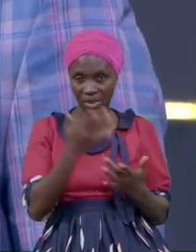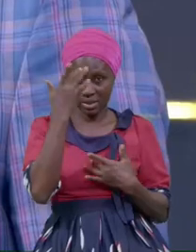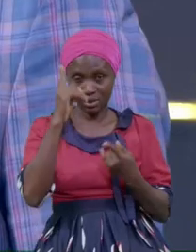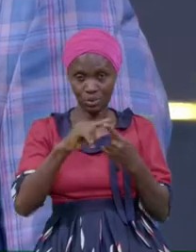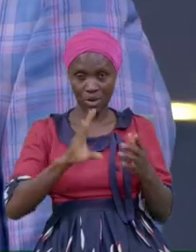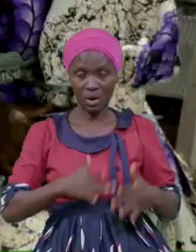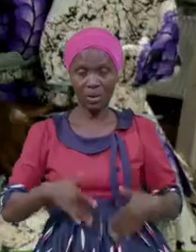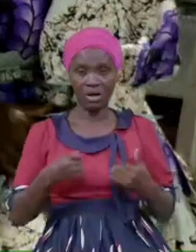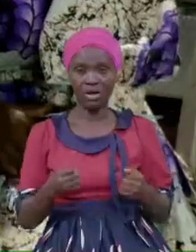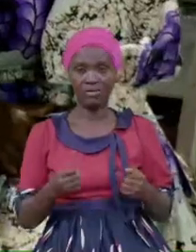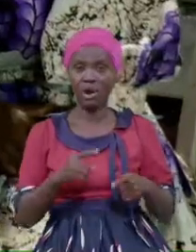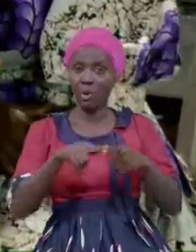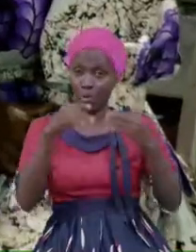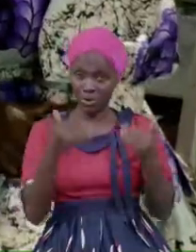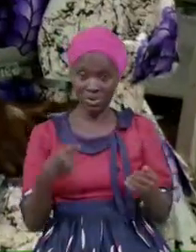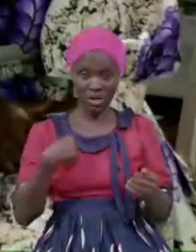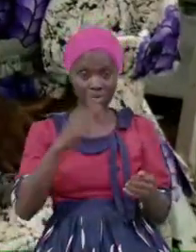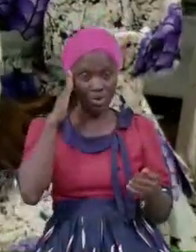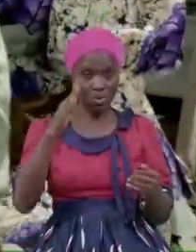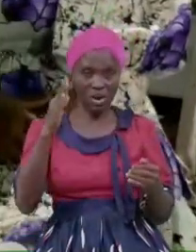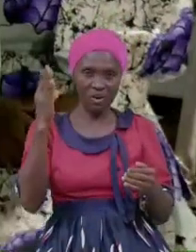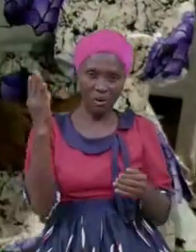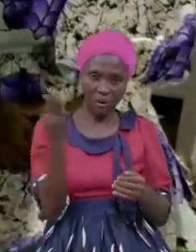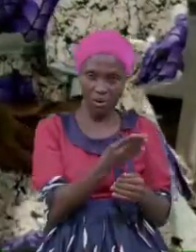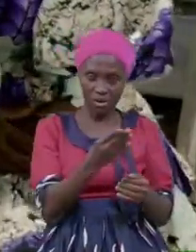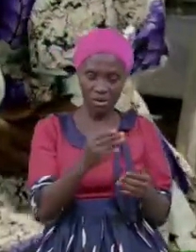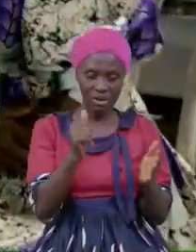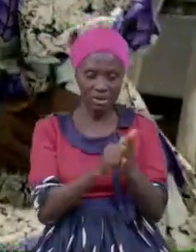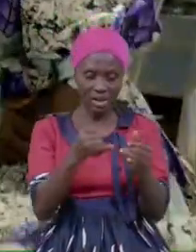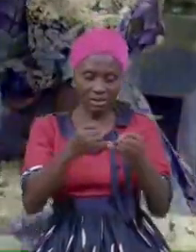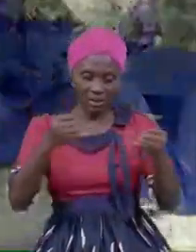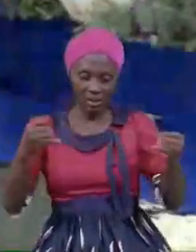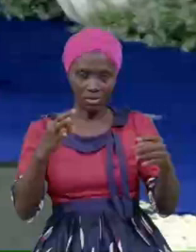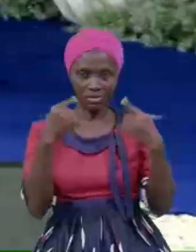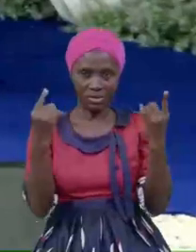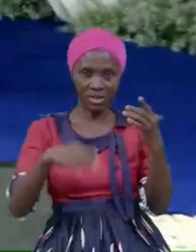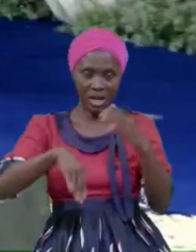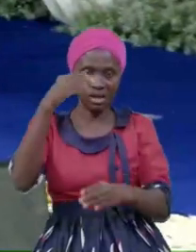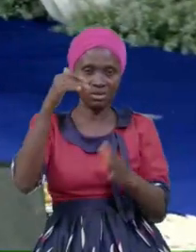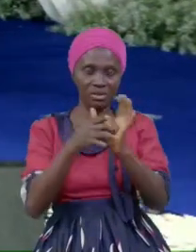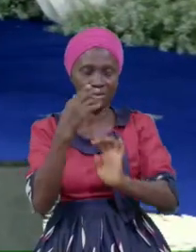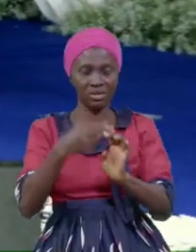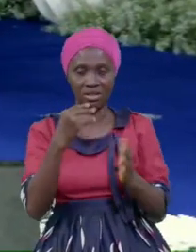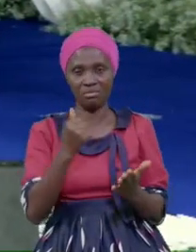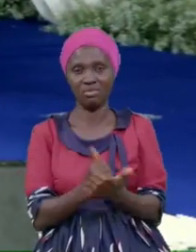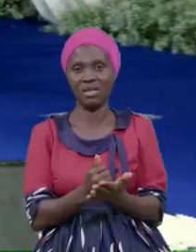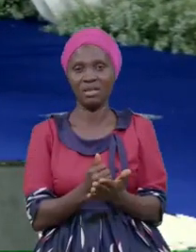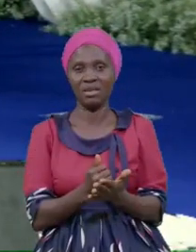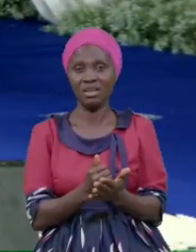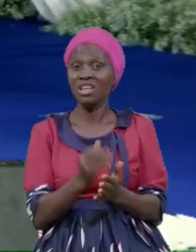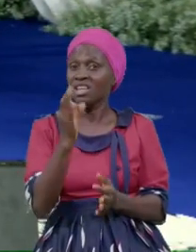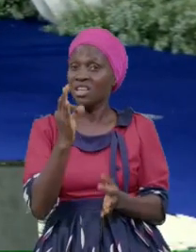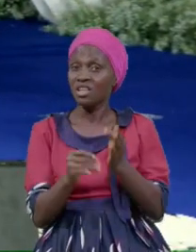maintenant, nous allons couper cette corde-là. Une fois que tu donnes ta vie au Seigneur, la première